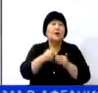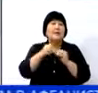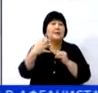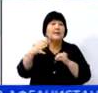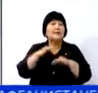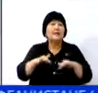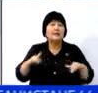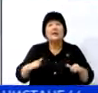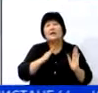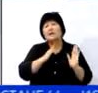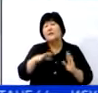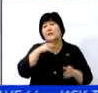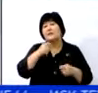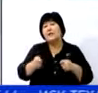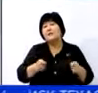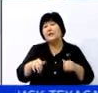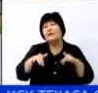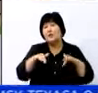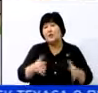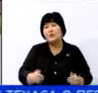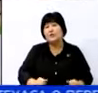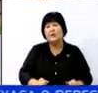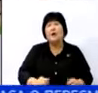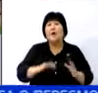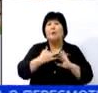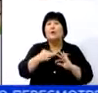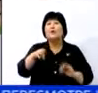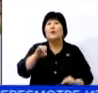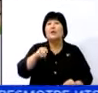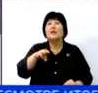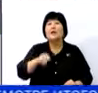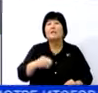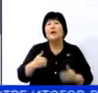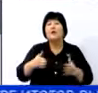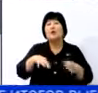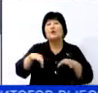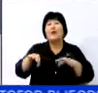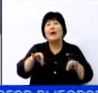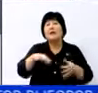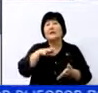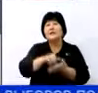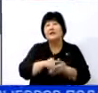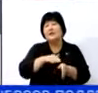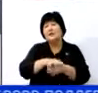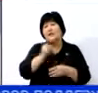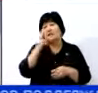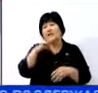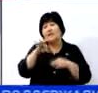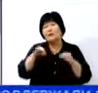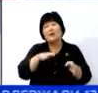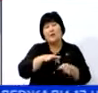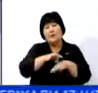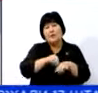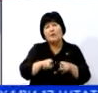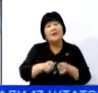15 детей соблюдаем все меры предосторожности. В поселке Чиратам в рамках дорожной карты занятости реализовано 12 проектов. Проведен